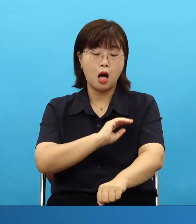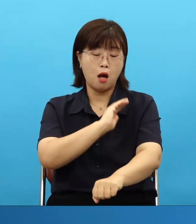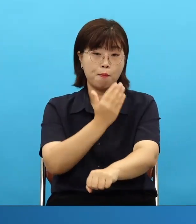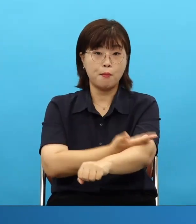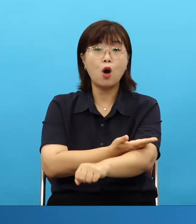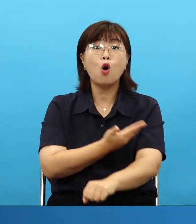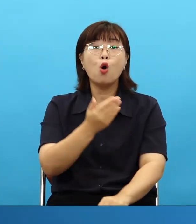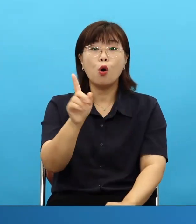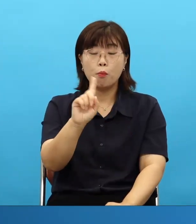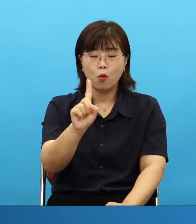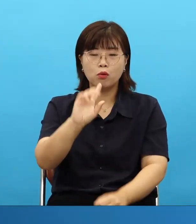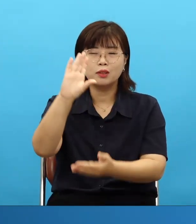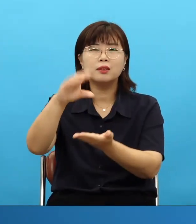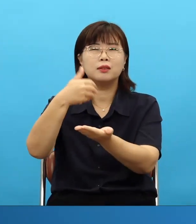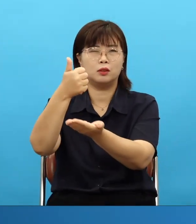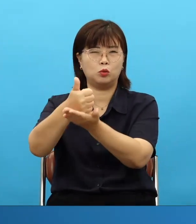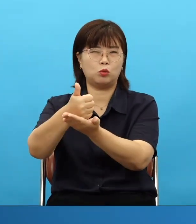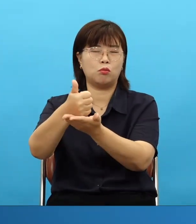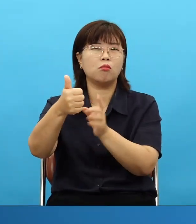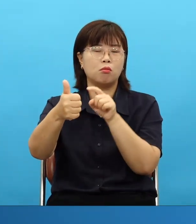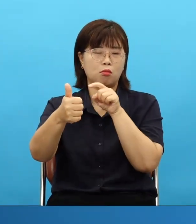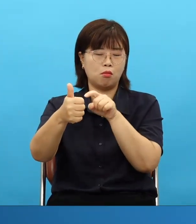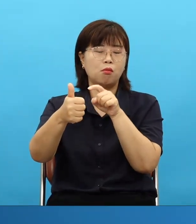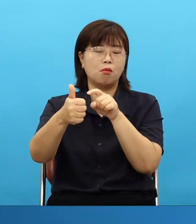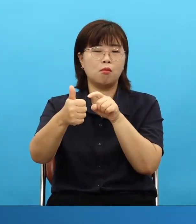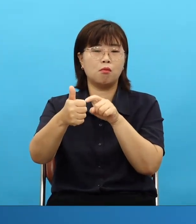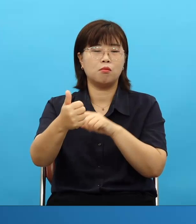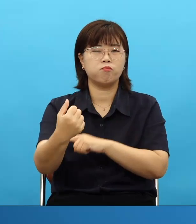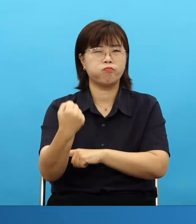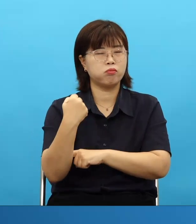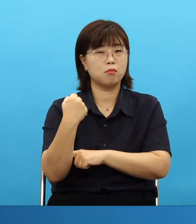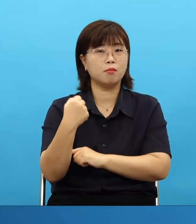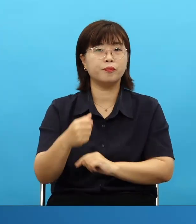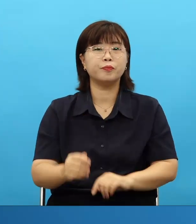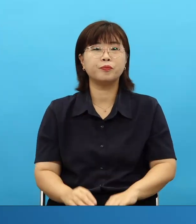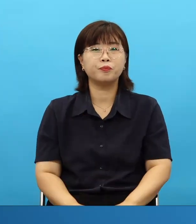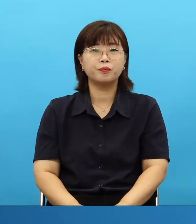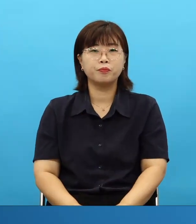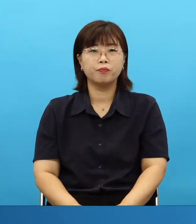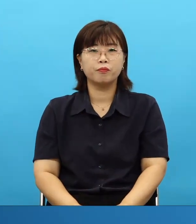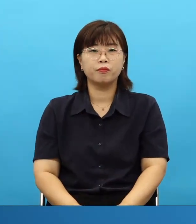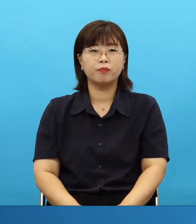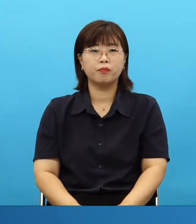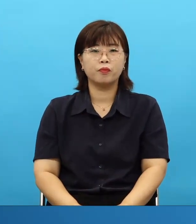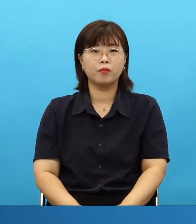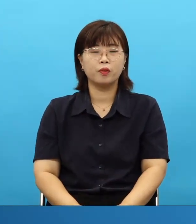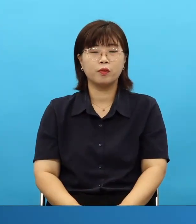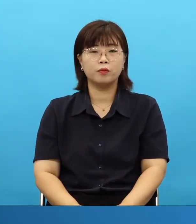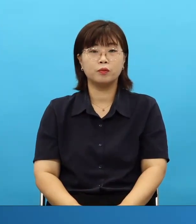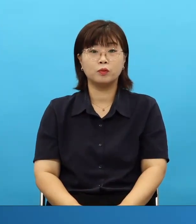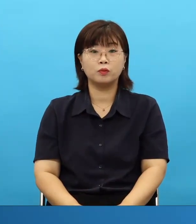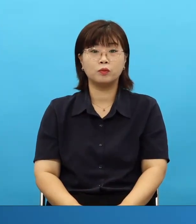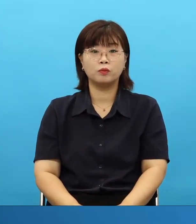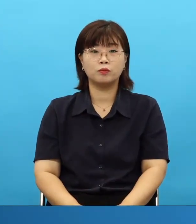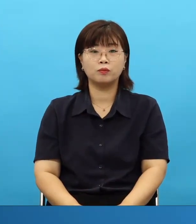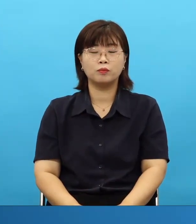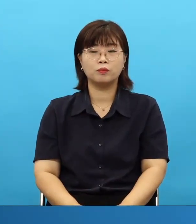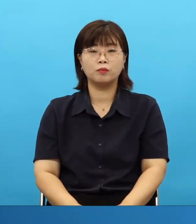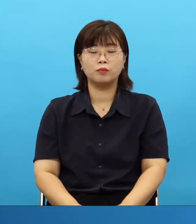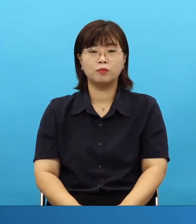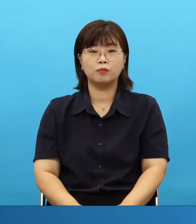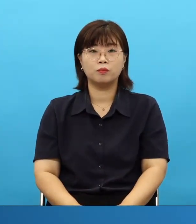all authority to break down all the curses, disasters, destruction, 그래 and hell. 이게 발판이 되는 거예요. And that's why this becomes our foundation,